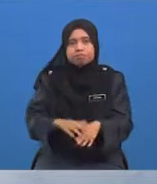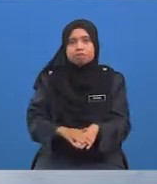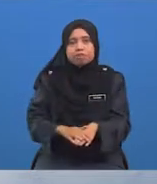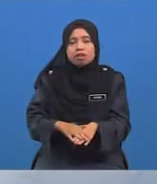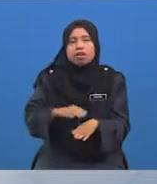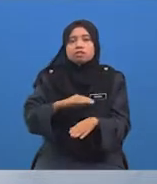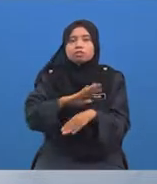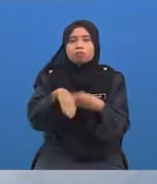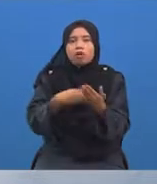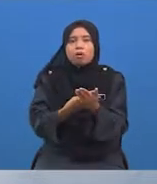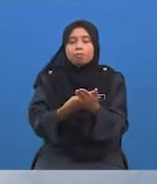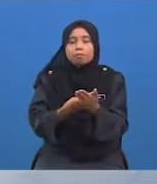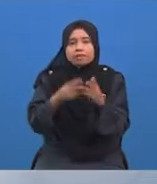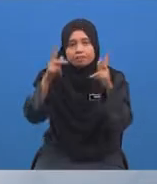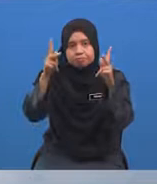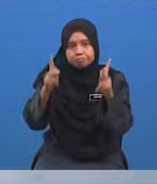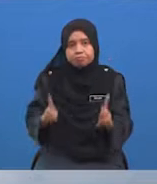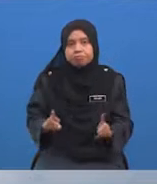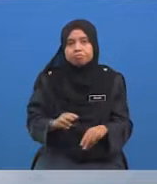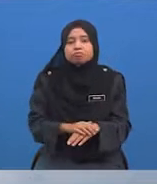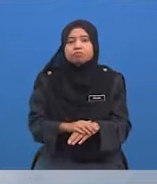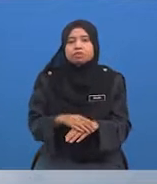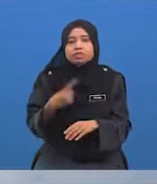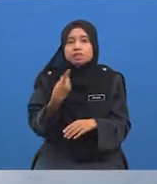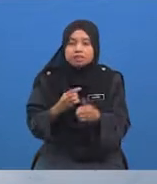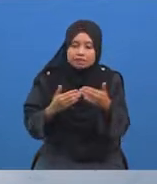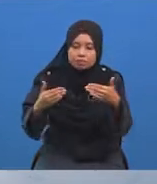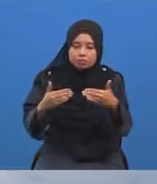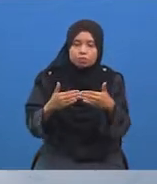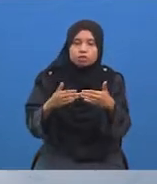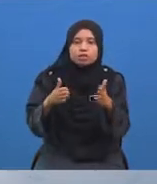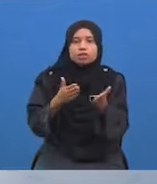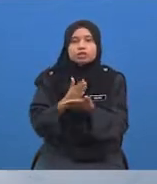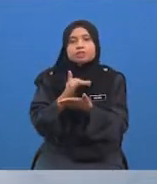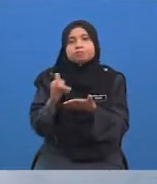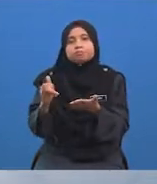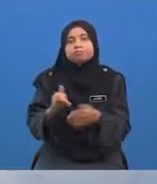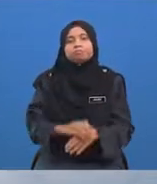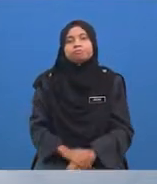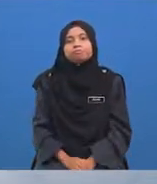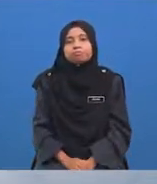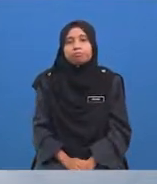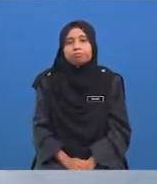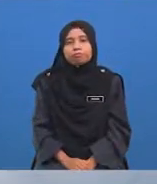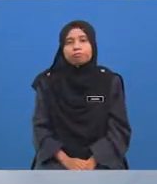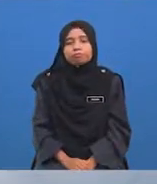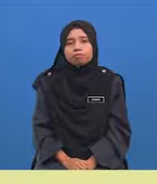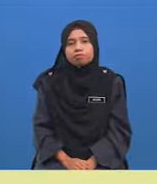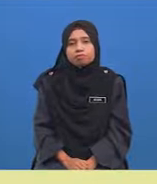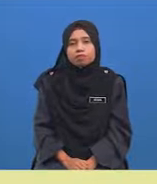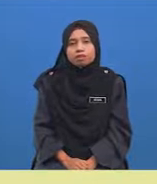Para pelajar sekalian, kita sambung dengan kaedah yang ketiga dalam pengurusan stres mengikut aspek